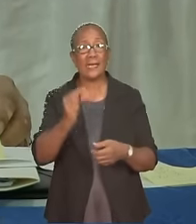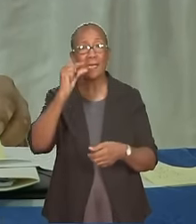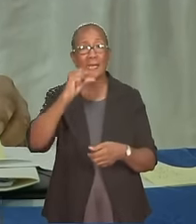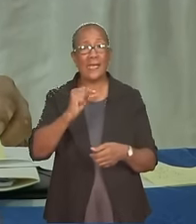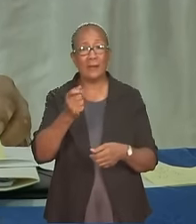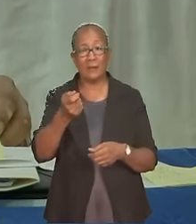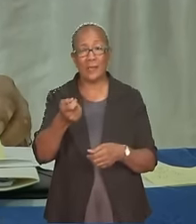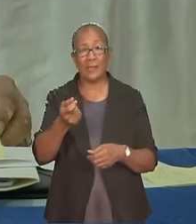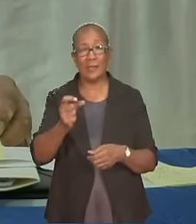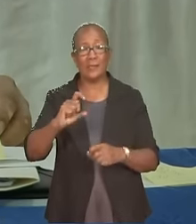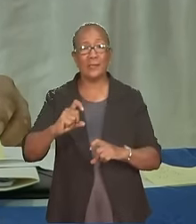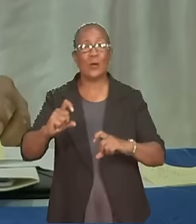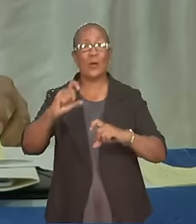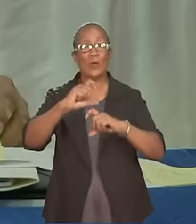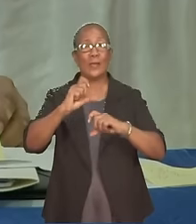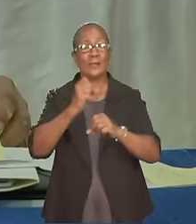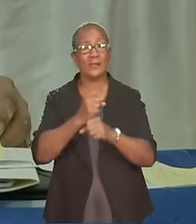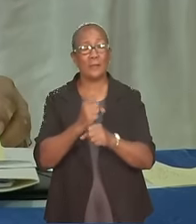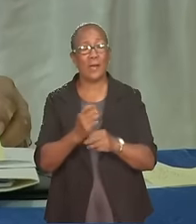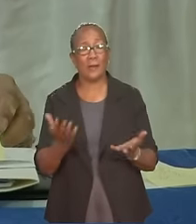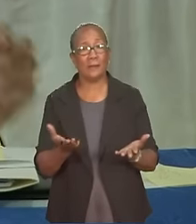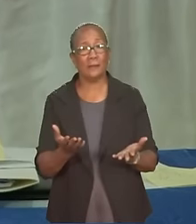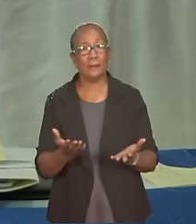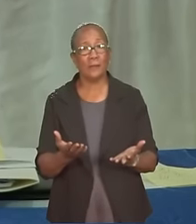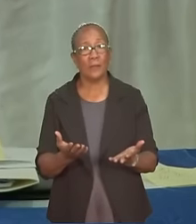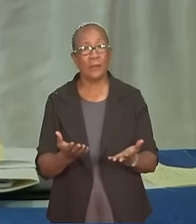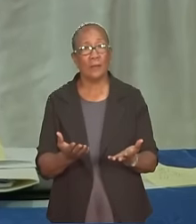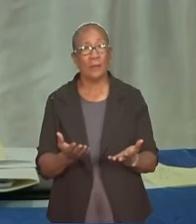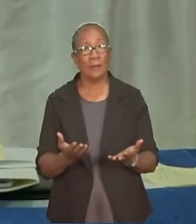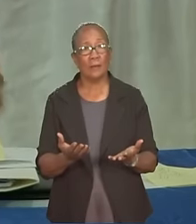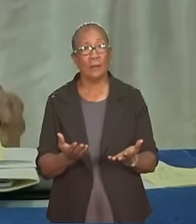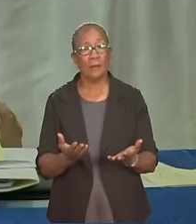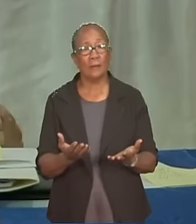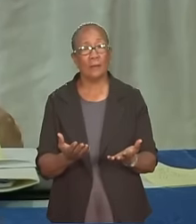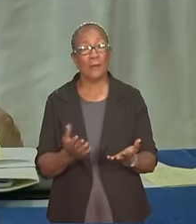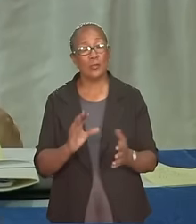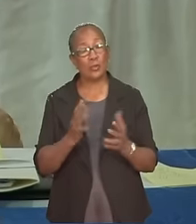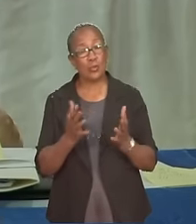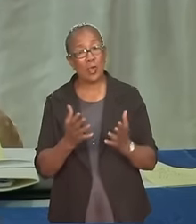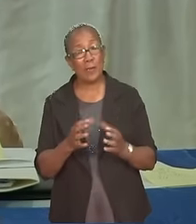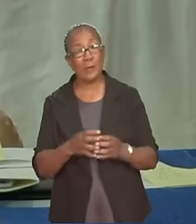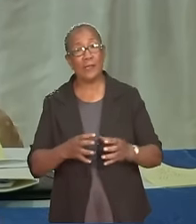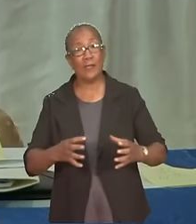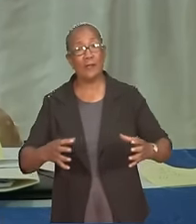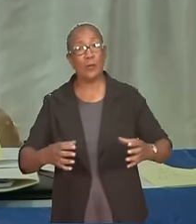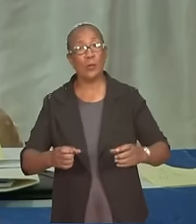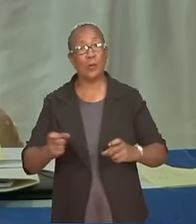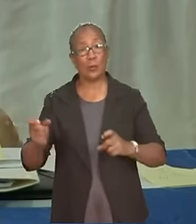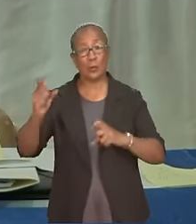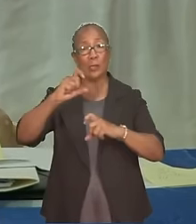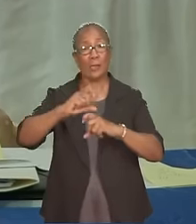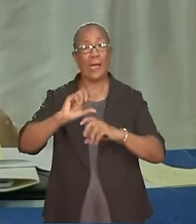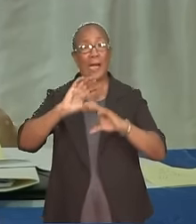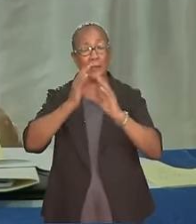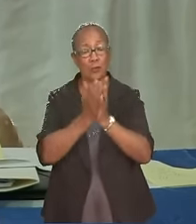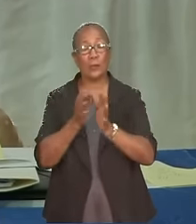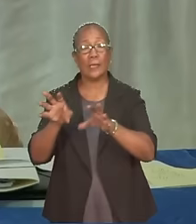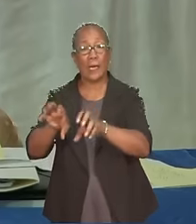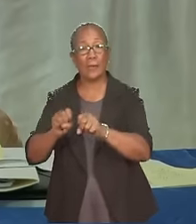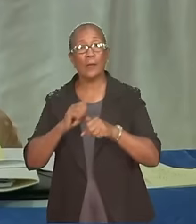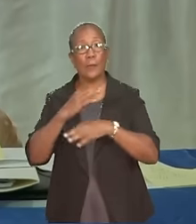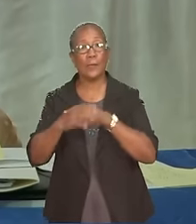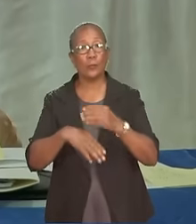maakt. Terwijl sprake is van overfacturen, maakt men wel grote winst. Nou, die dingen moeten aangepakt worden. Die dingen liggen in